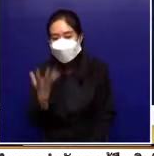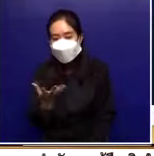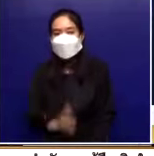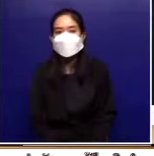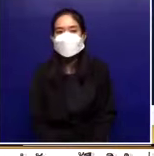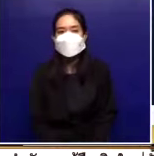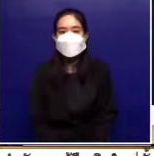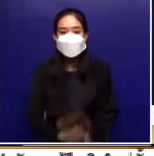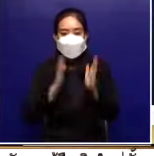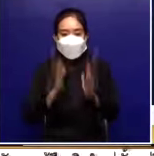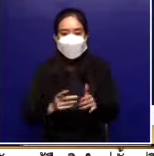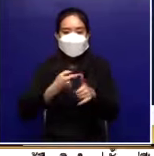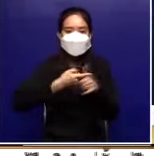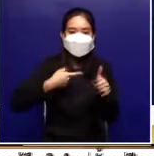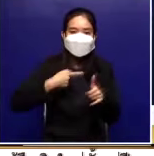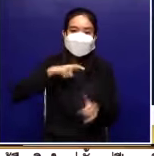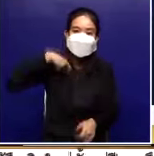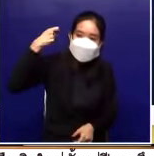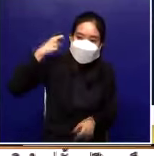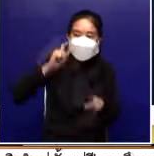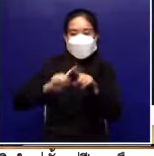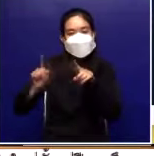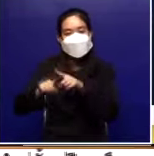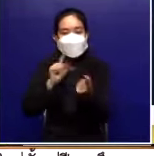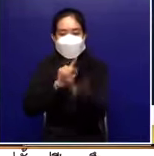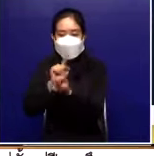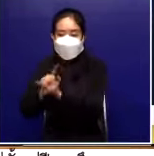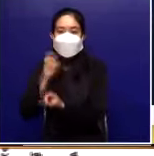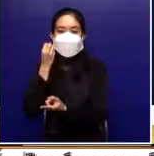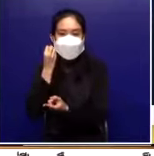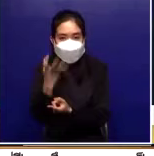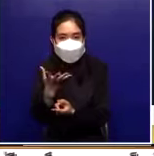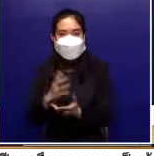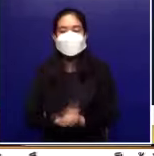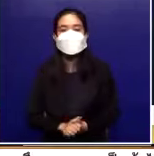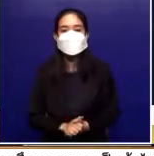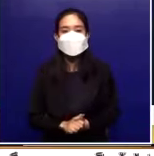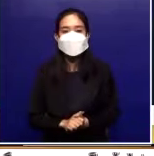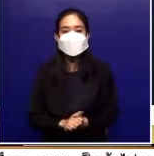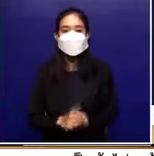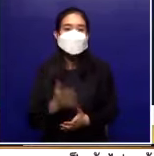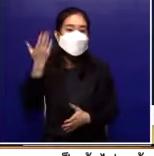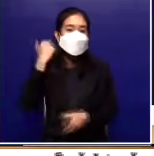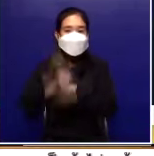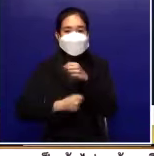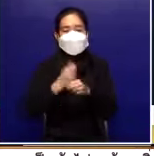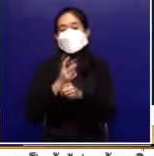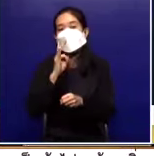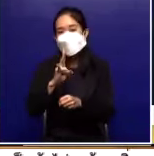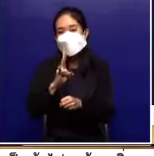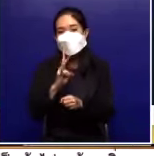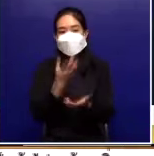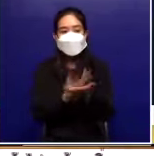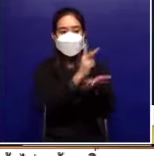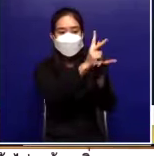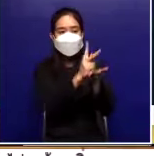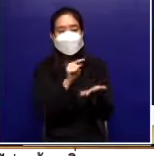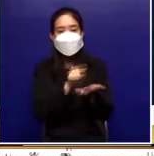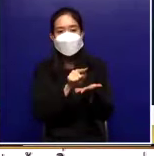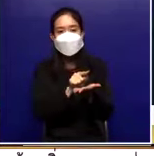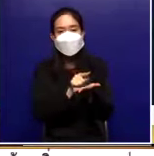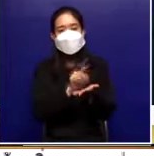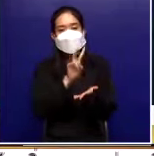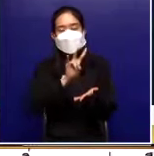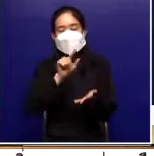ายกันมากขึ้นครับท่านประธานครับนอกจากนี้ครับ7ปีที่ผ่านมาถลุงเงินไป 20.8 ล้านล้านบ